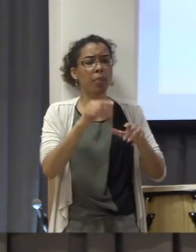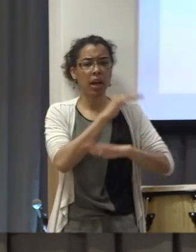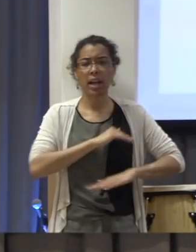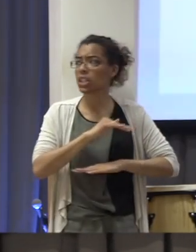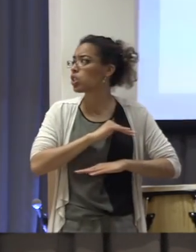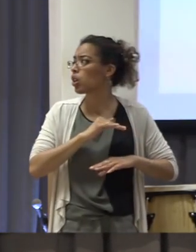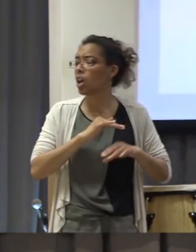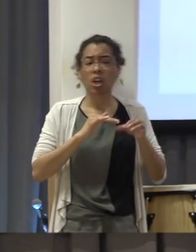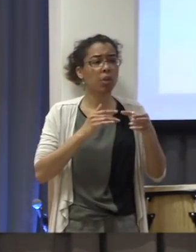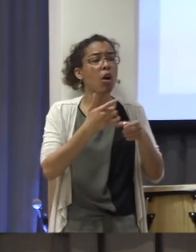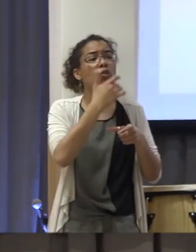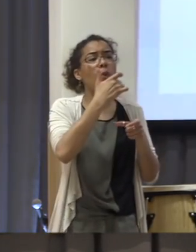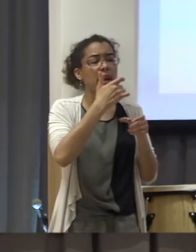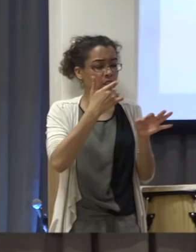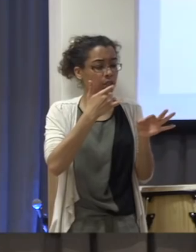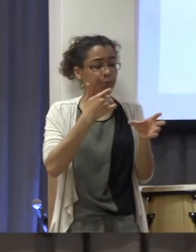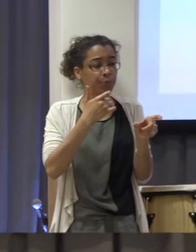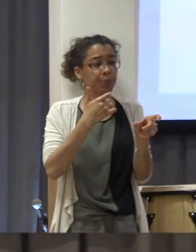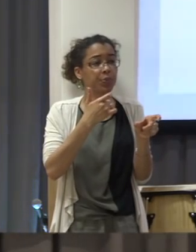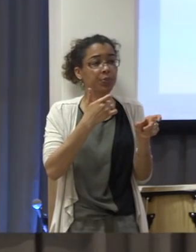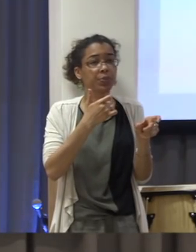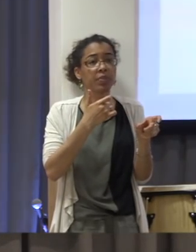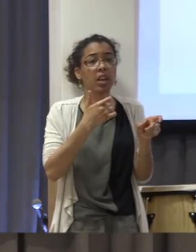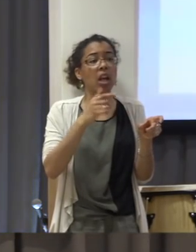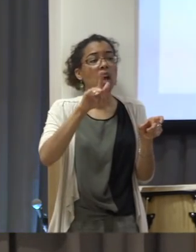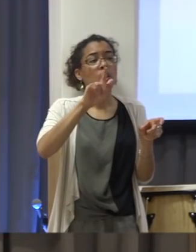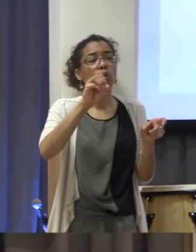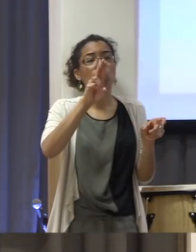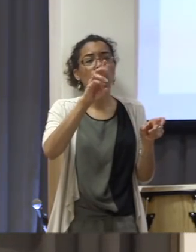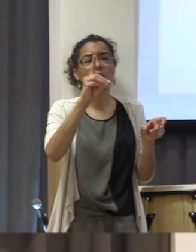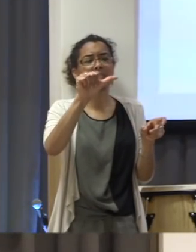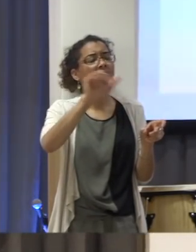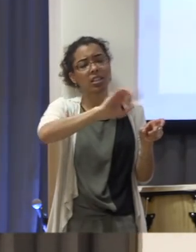le fromage là, comment on appelle, pas du gouda, on appelle,